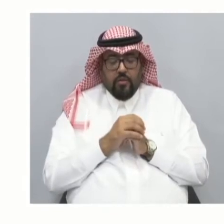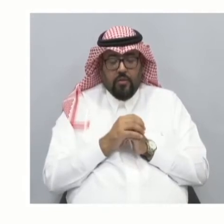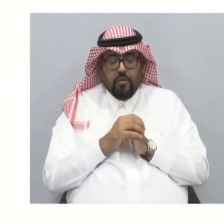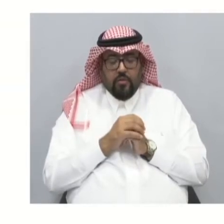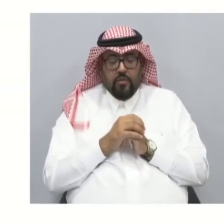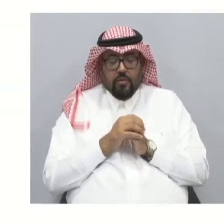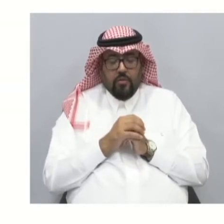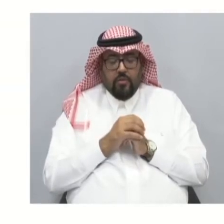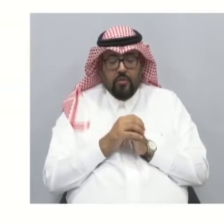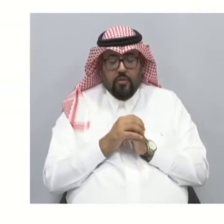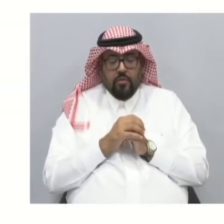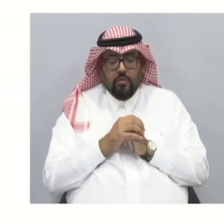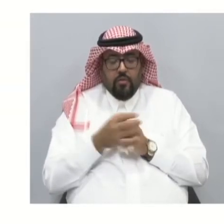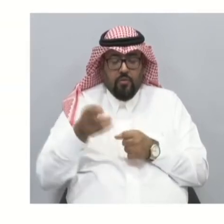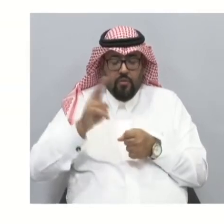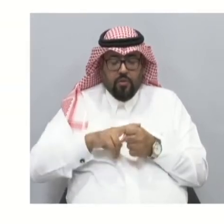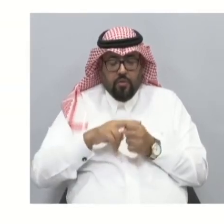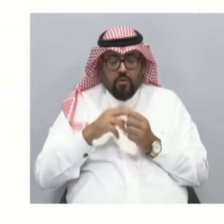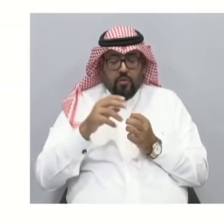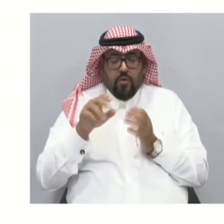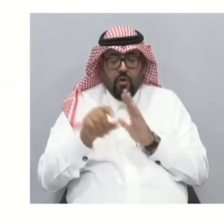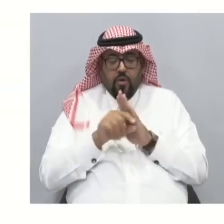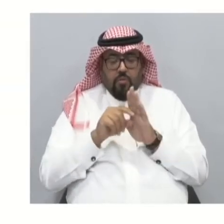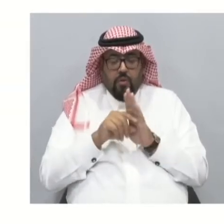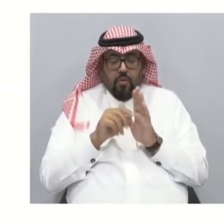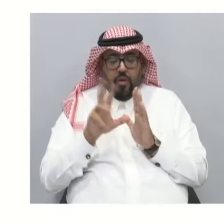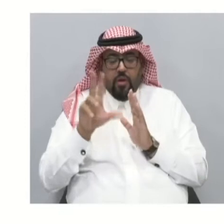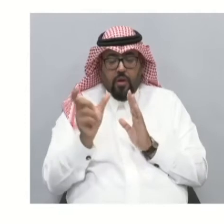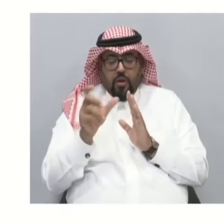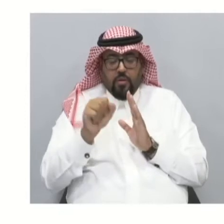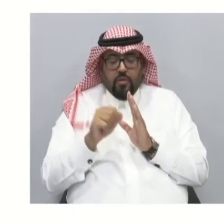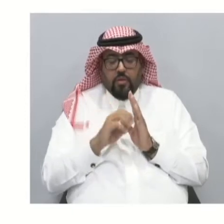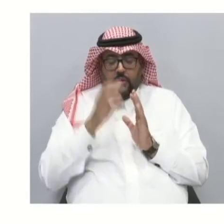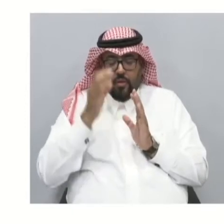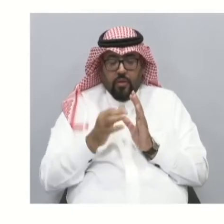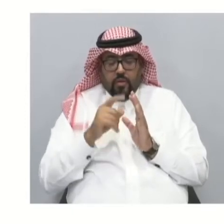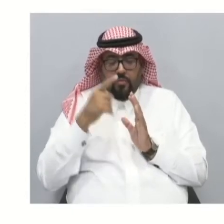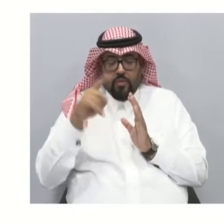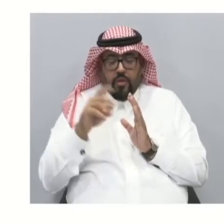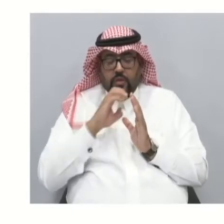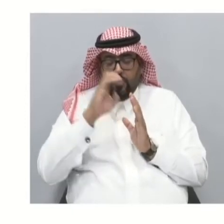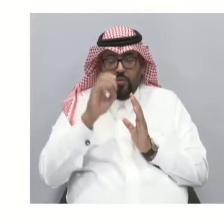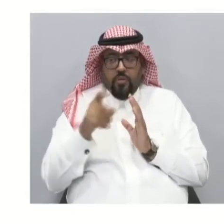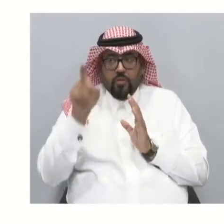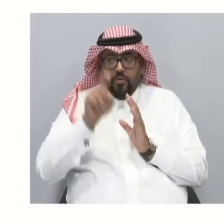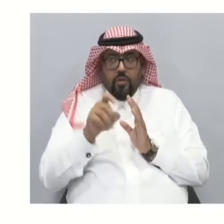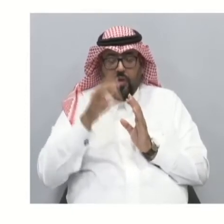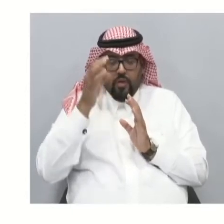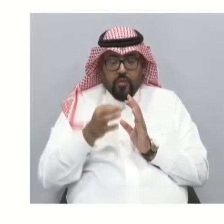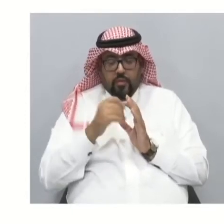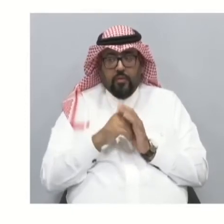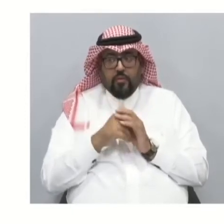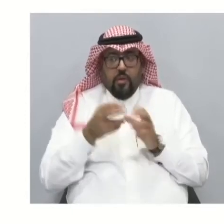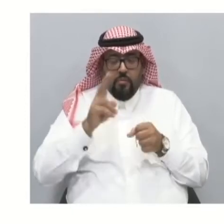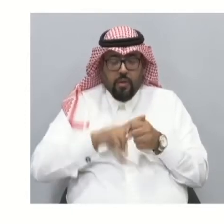جميل، إذن هي مراجعة الموضوع الذي هو النص، التأكد من صحة الإجابة عن الأسئلة وتمامها.